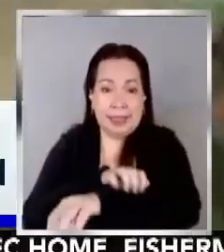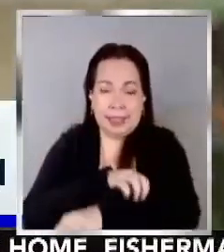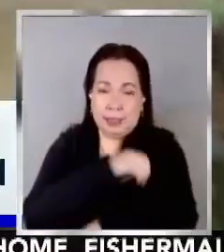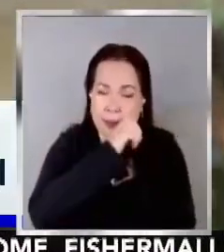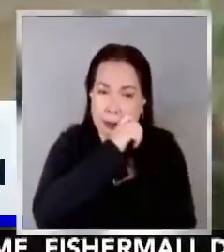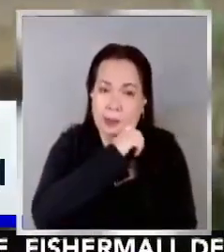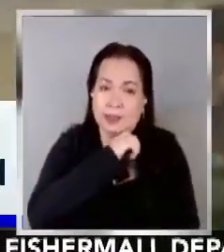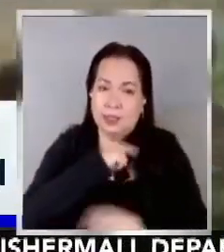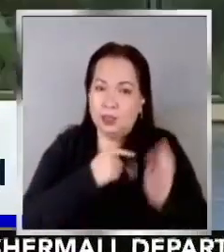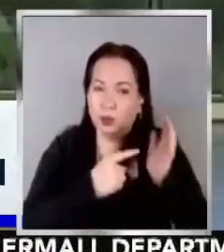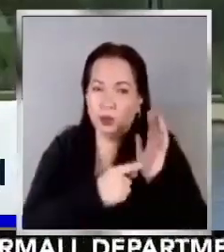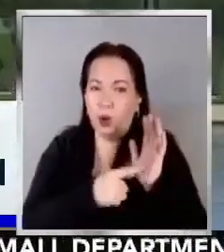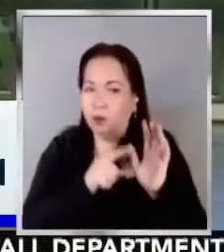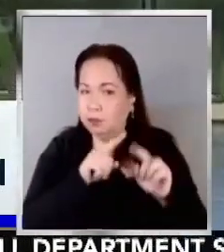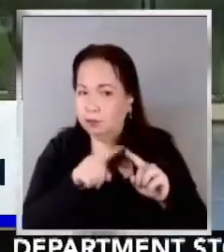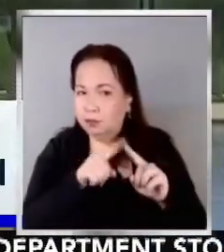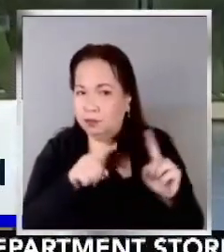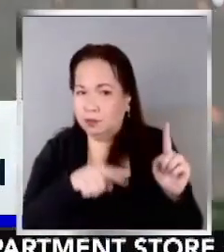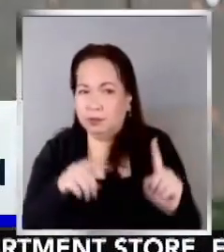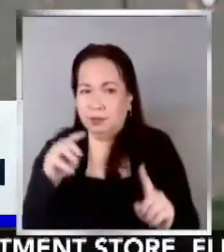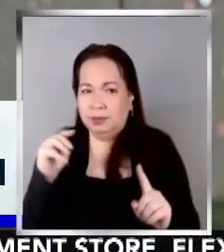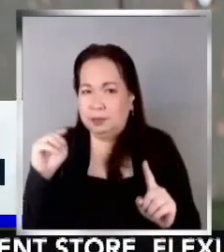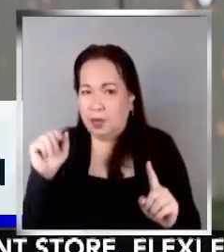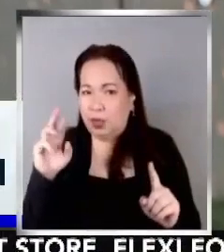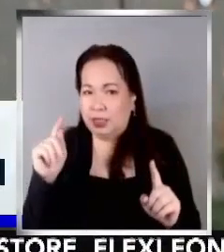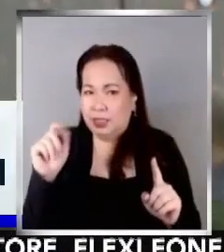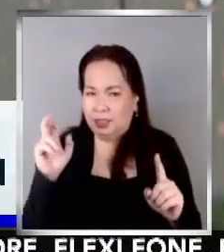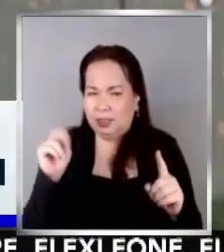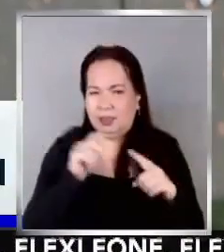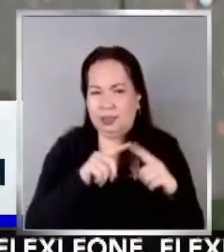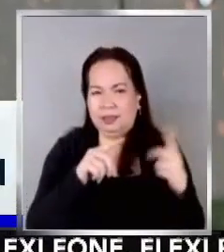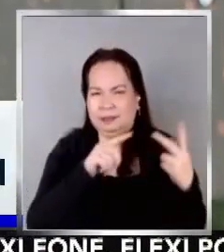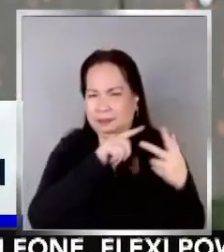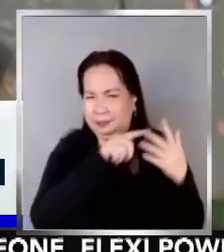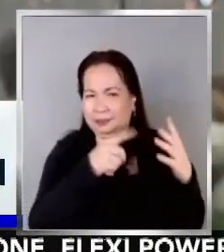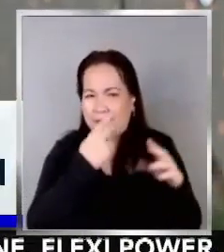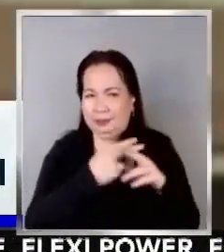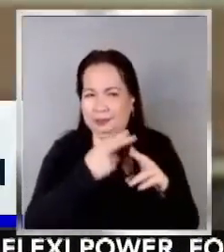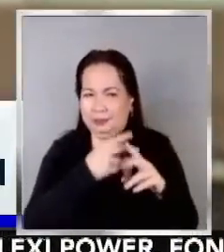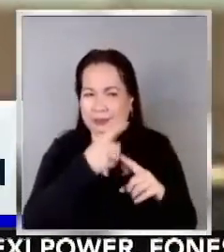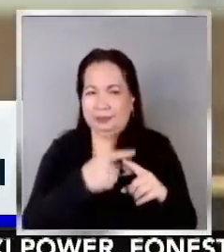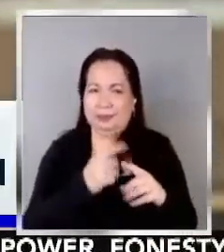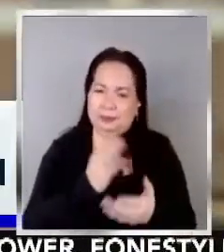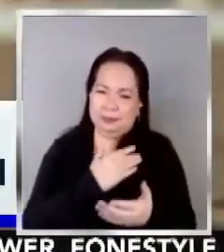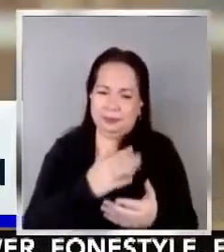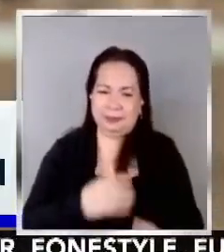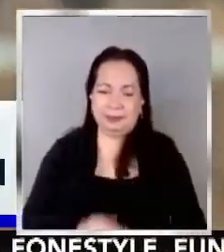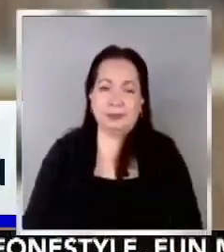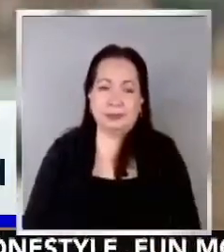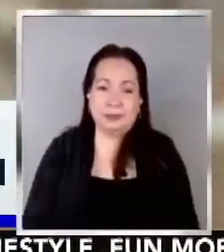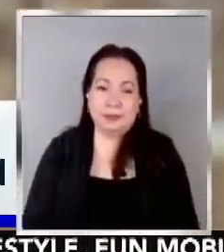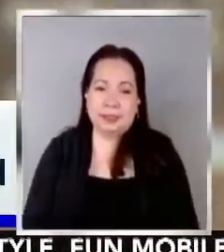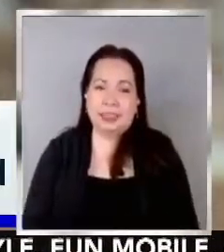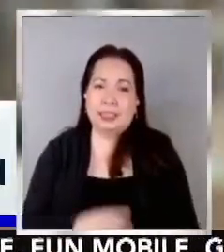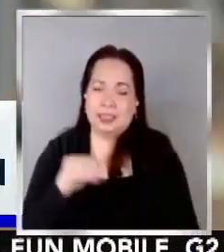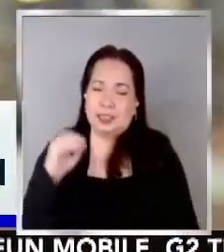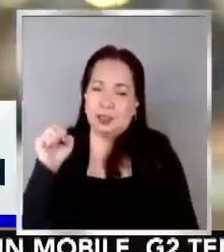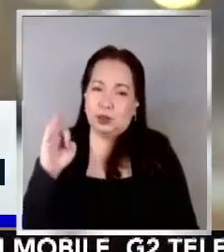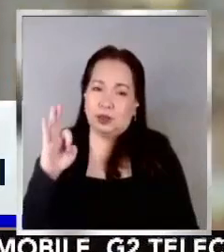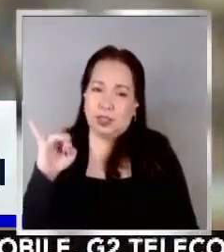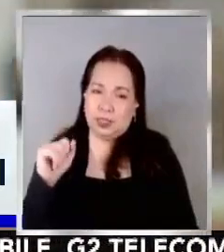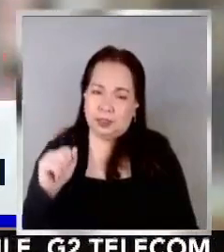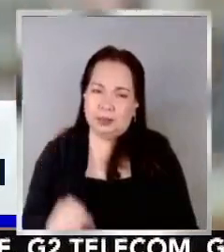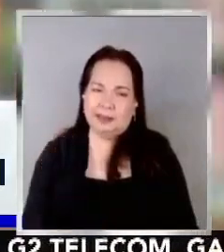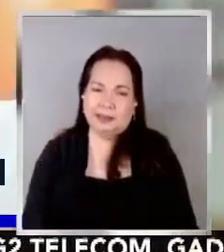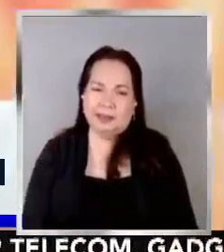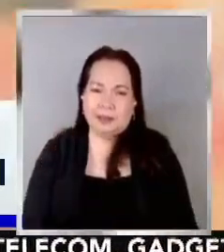Martin Del Rosario, Lizelle Lopez, Crystal Paras, at Sofia Senyoron.